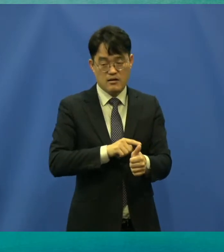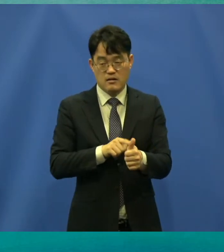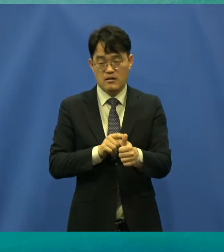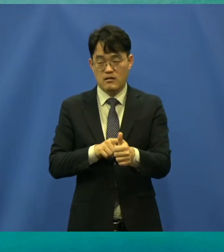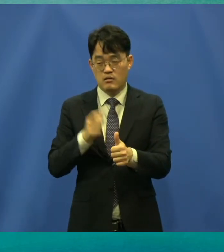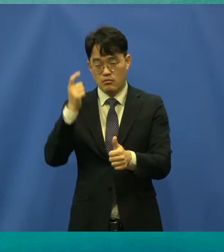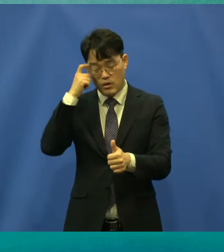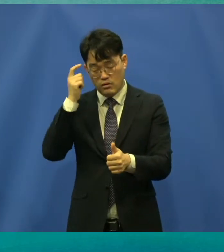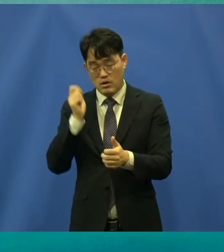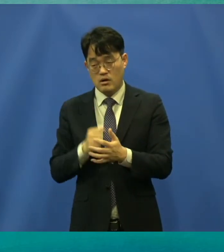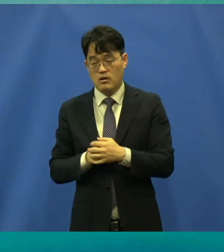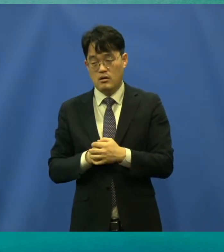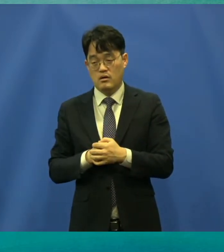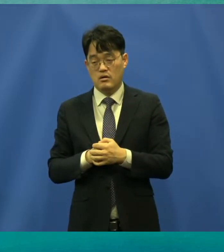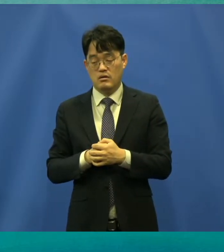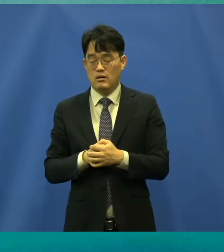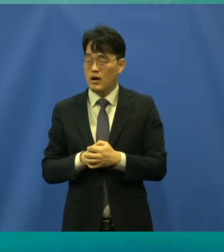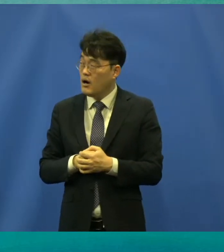나라가 니느웨밖에 없냐?